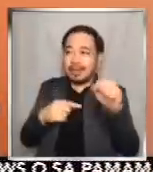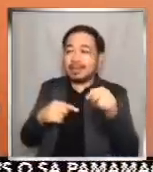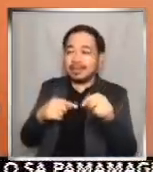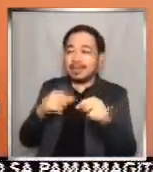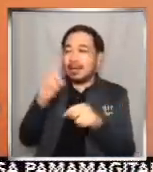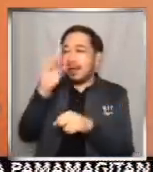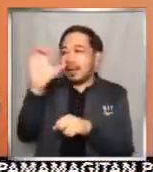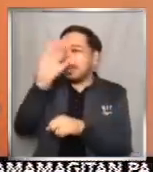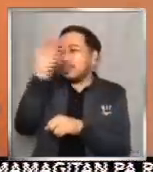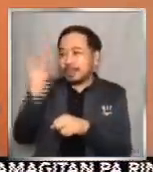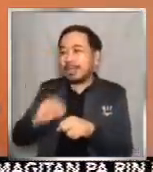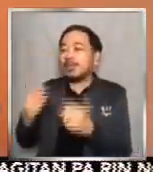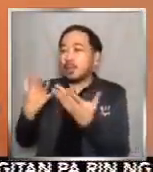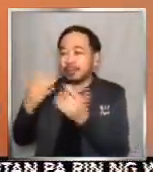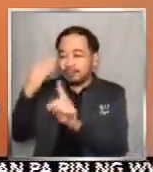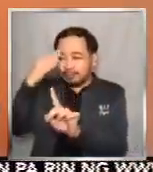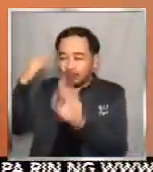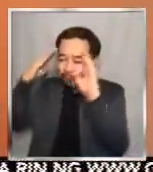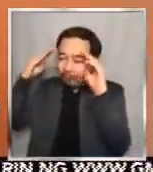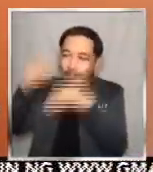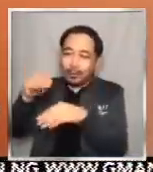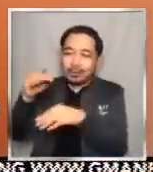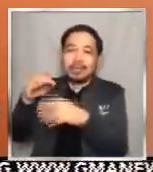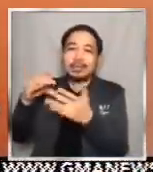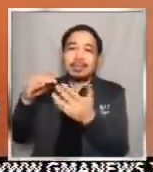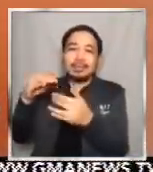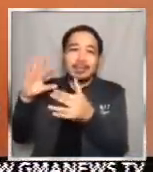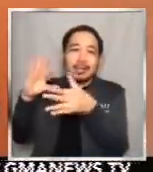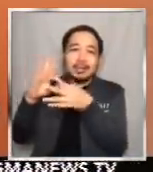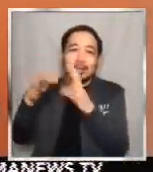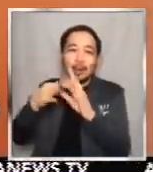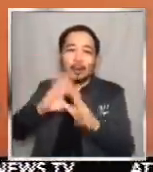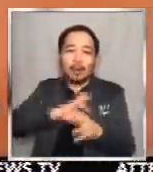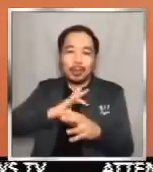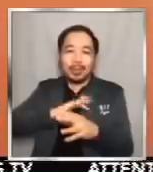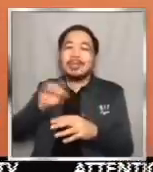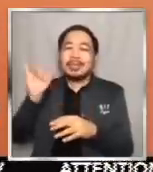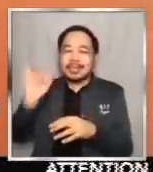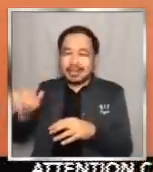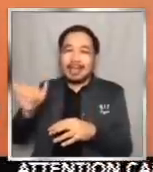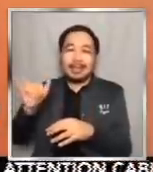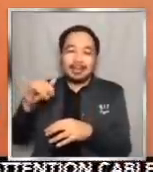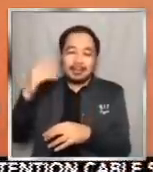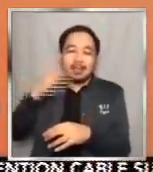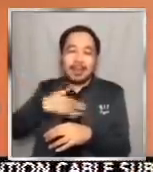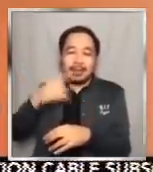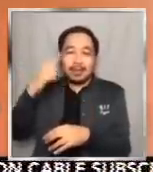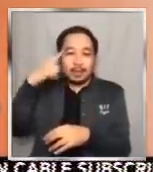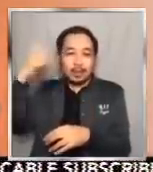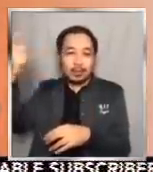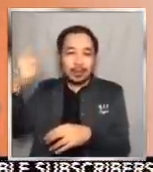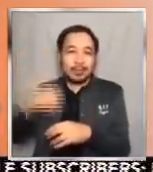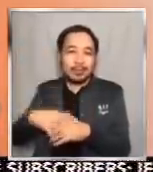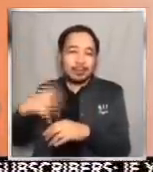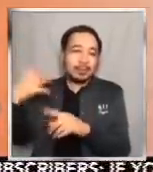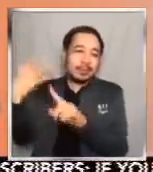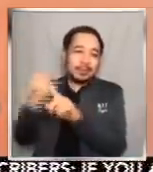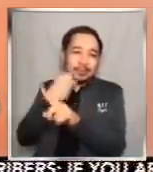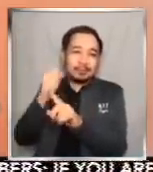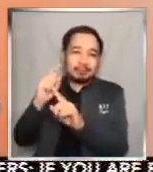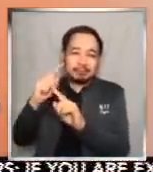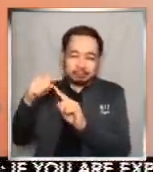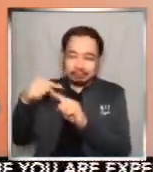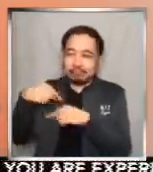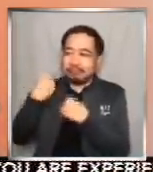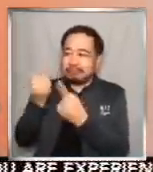sir. Wala pong papalit sa pangarap ko, sir. Yun yung pangarap ko nung nagsimula